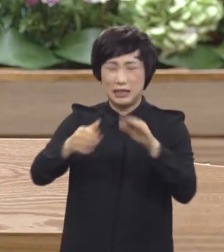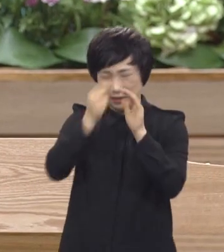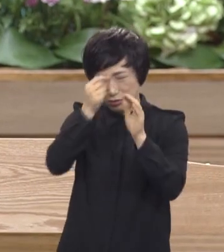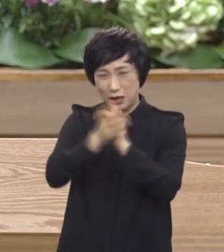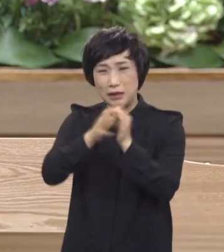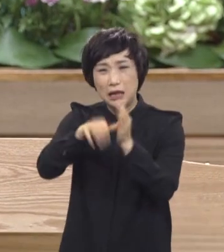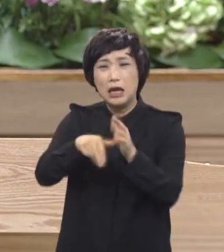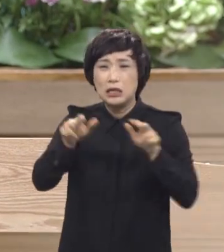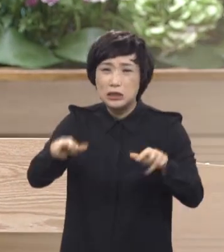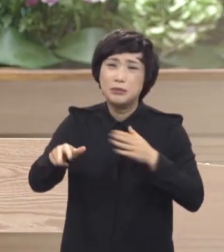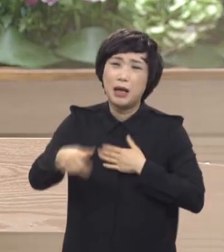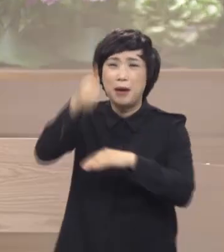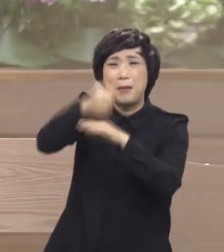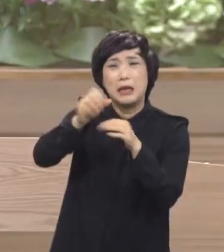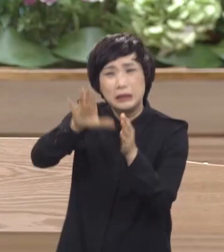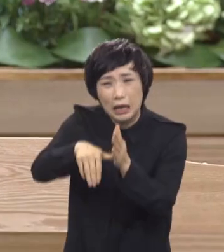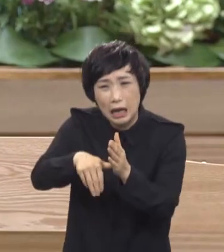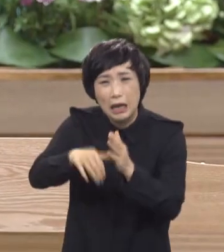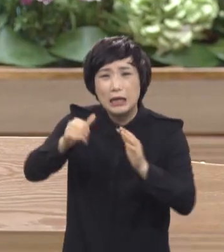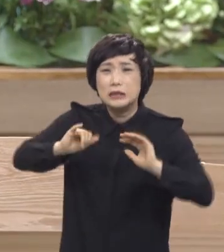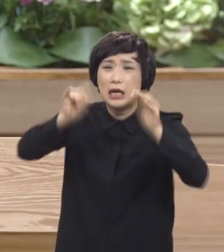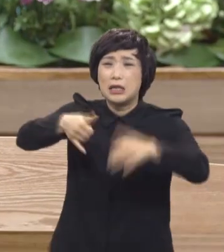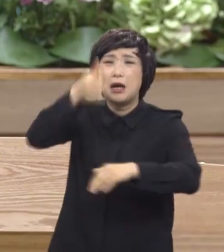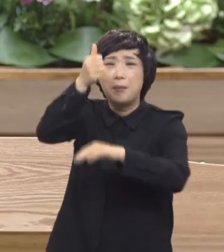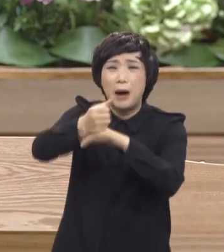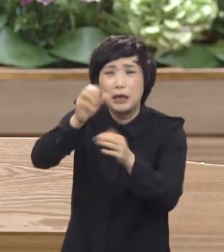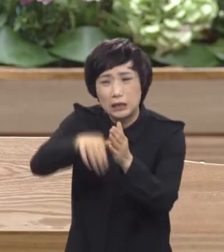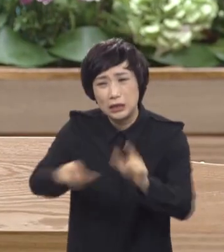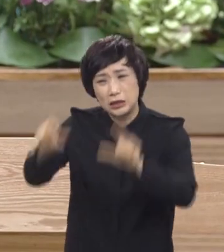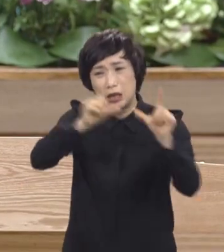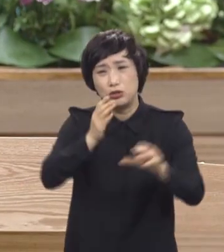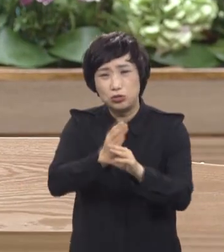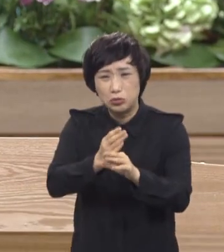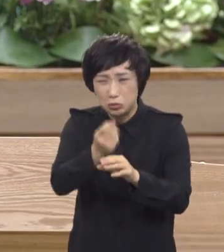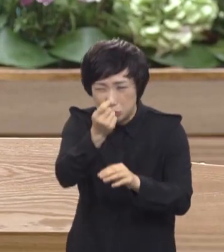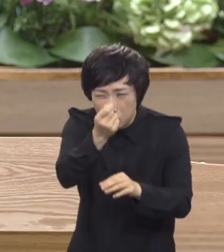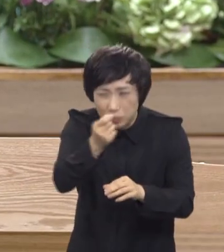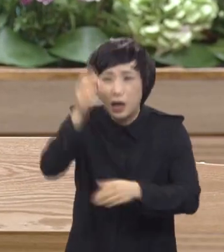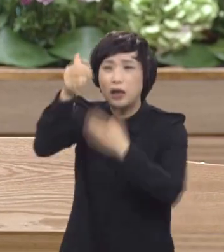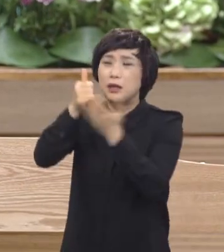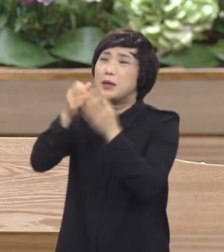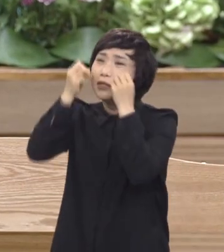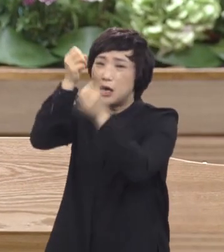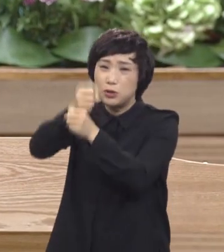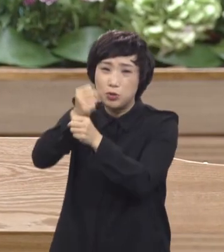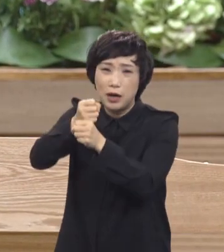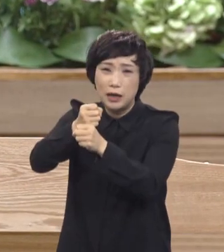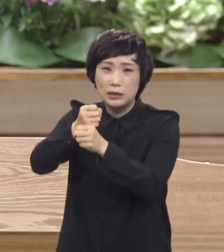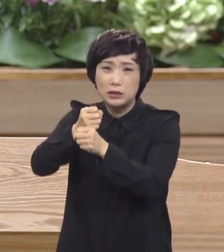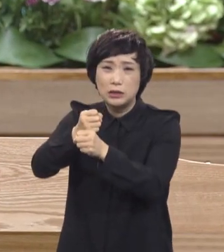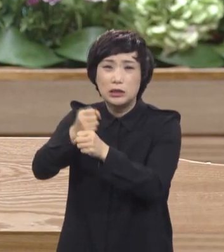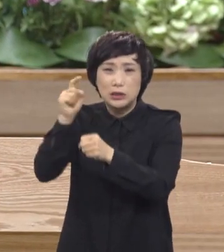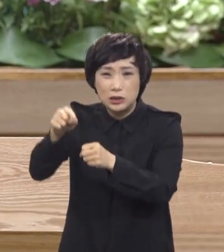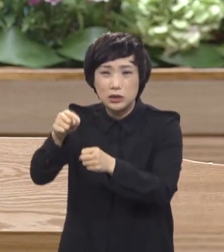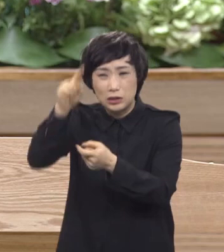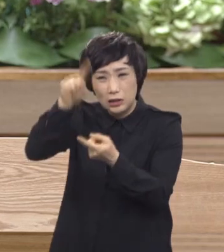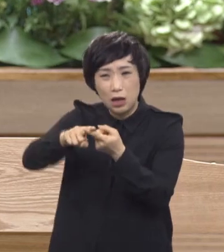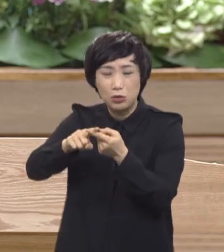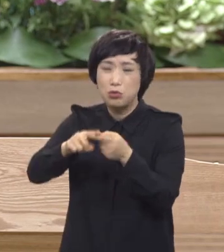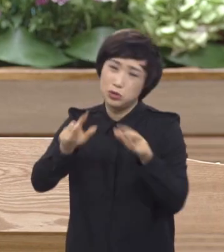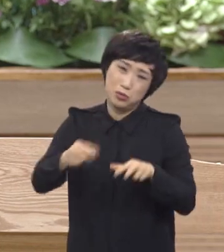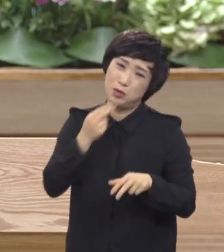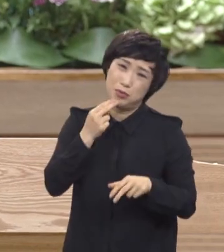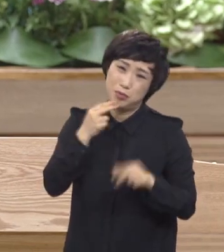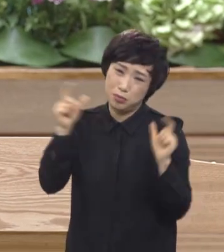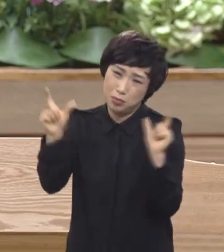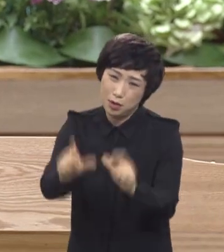말세치말에 살고 있습니다 단 한 가지도 하나님이 창조한 그 조직대로 돼 있지 않습니다